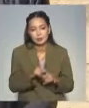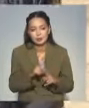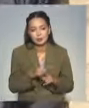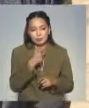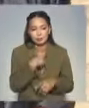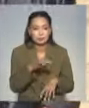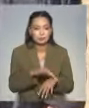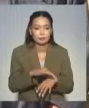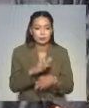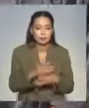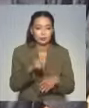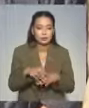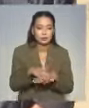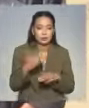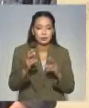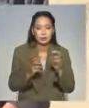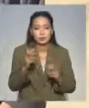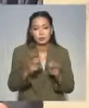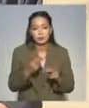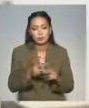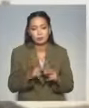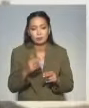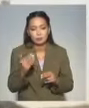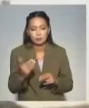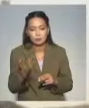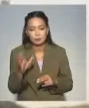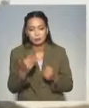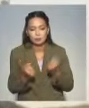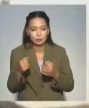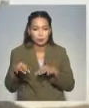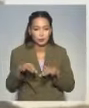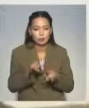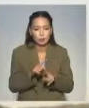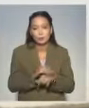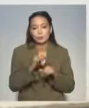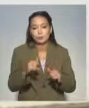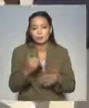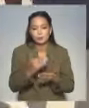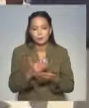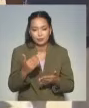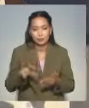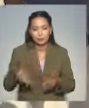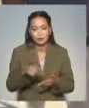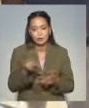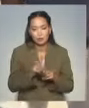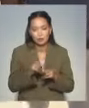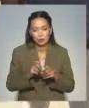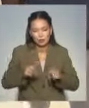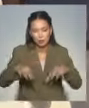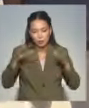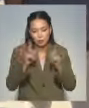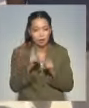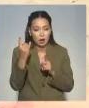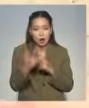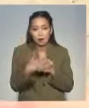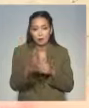болдым. Жиналғандардың айтуынша зауыттан тыңайтқыш алуға келетін жүк көліктері де өте көп. Олар да көшенің шаңын аспанға көтеріліп, терезе аша